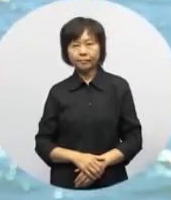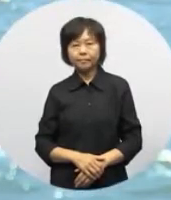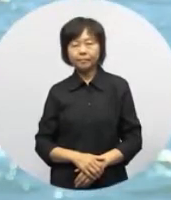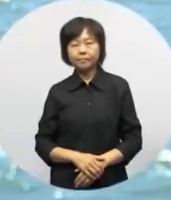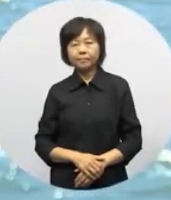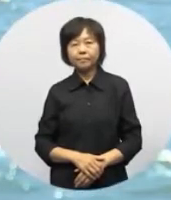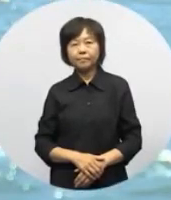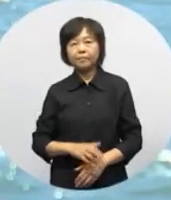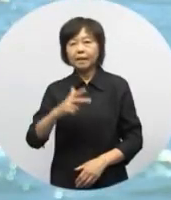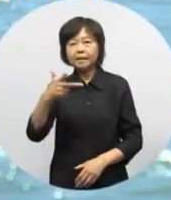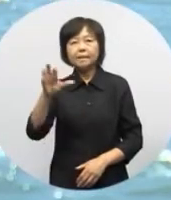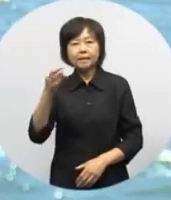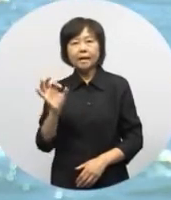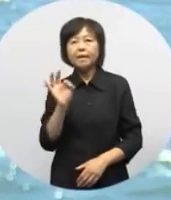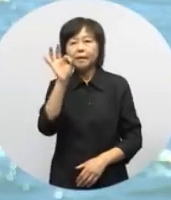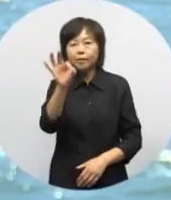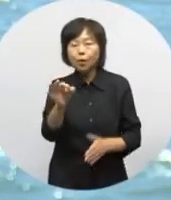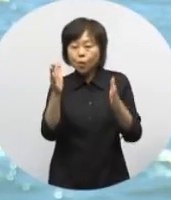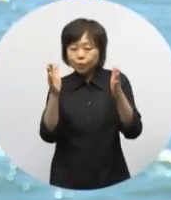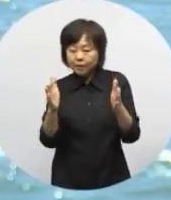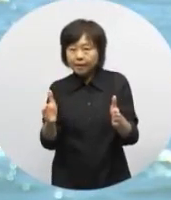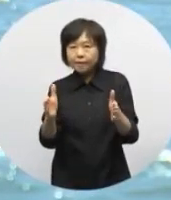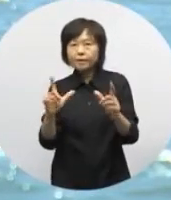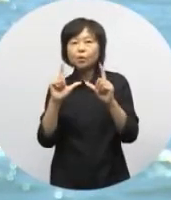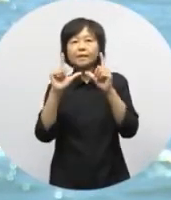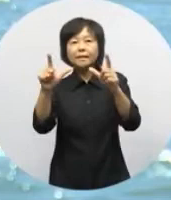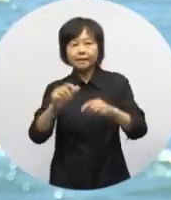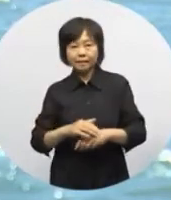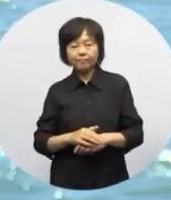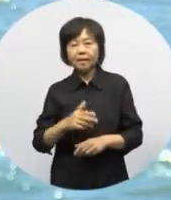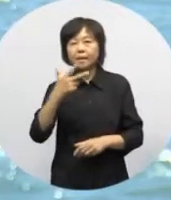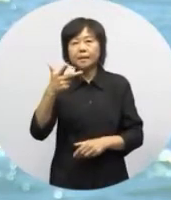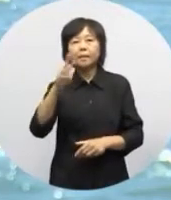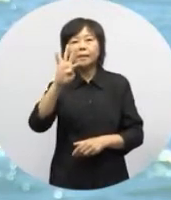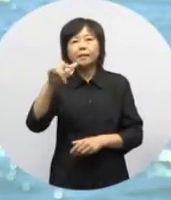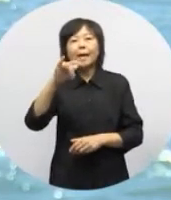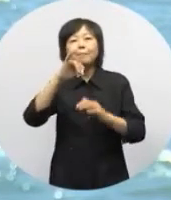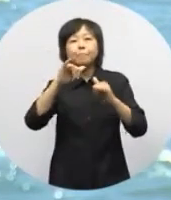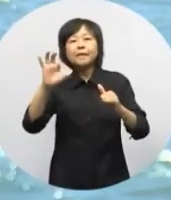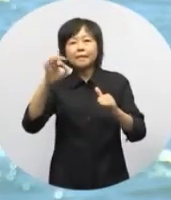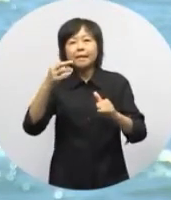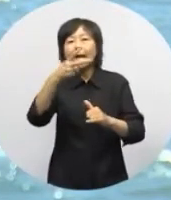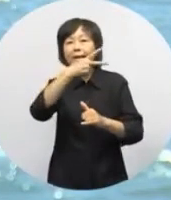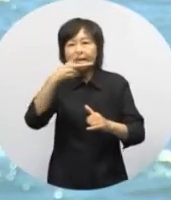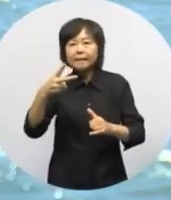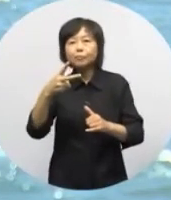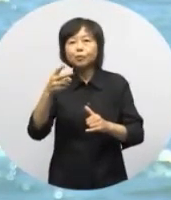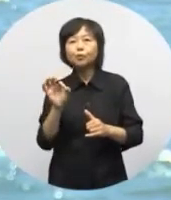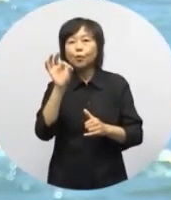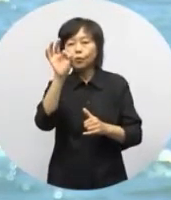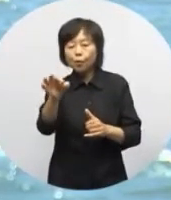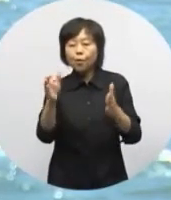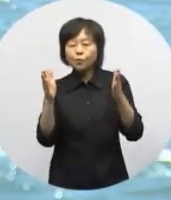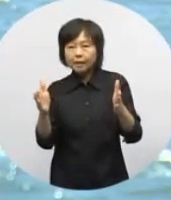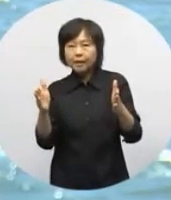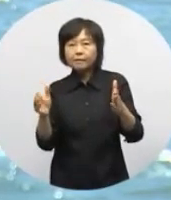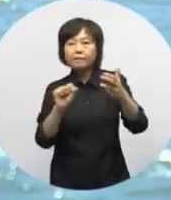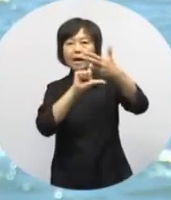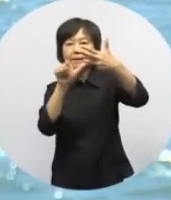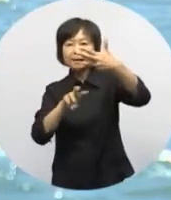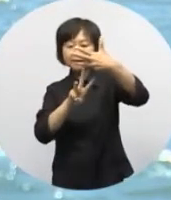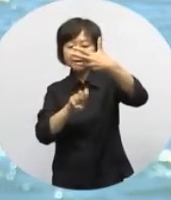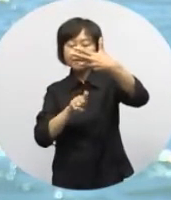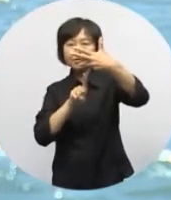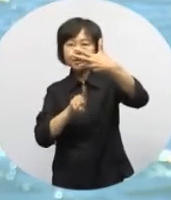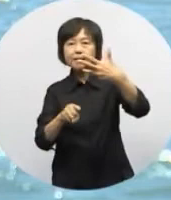続いては市税納期限のお知らせです。市県民税第2期分の納期限は8